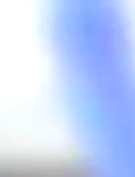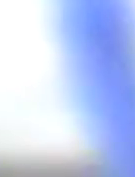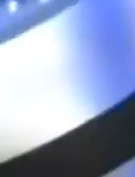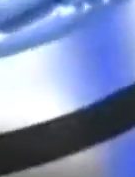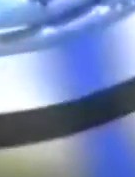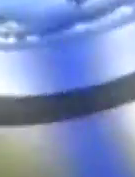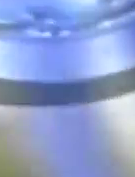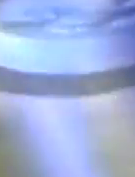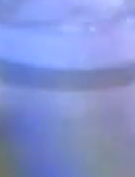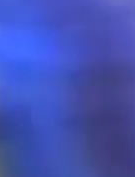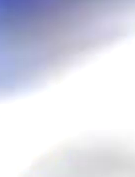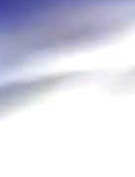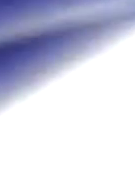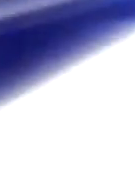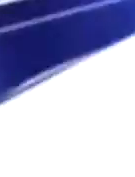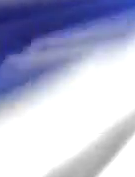Музика